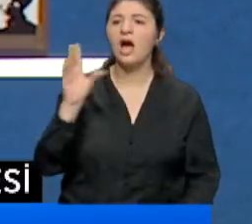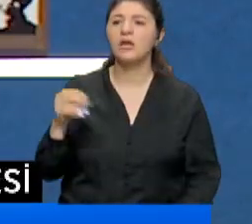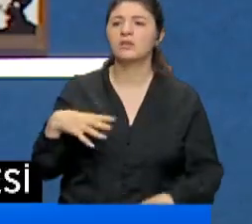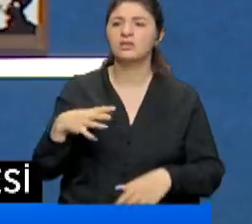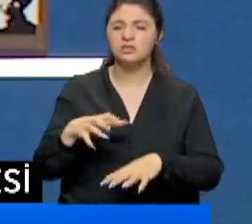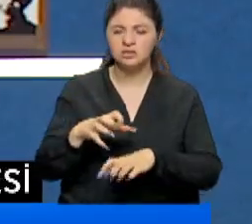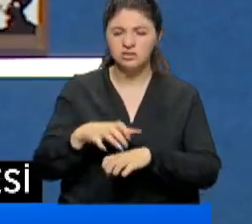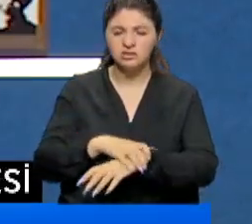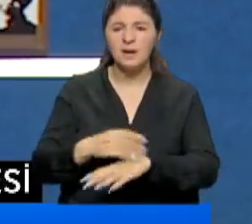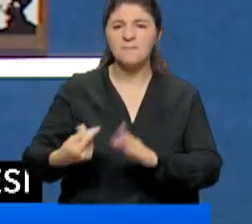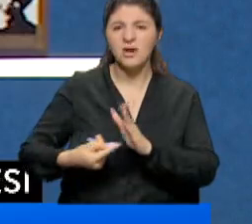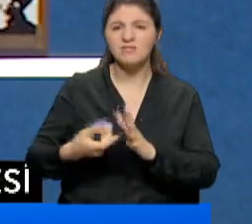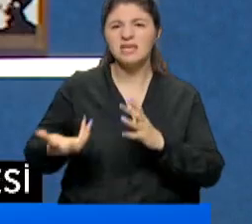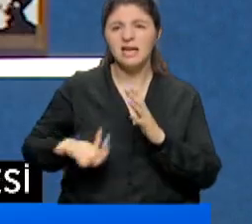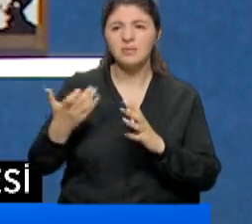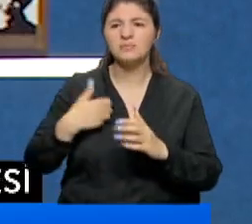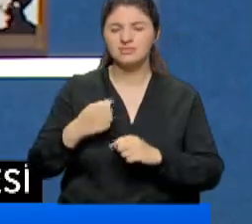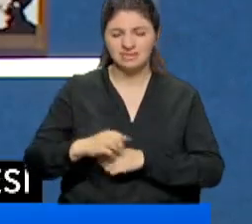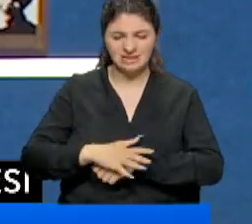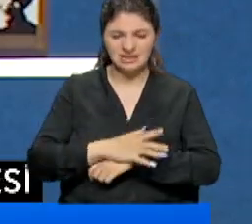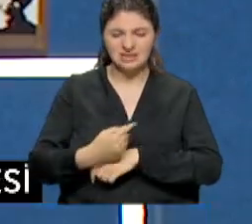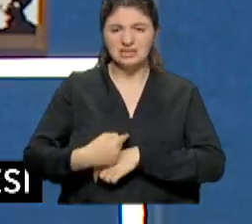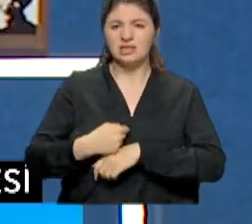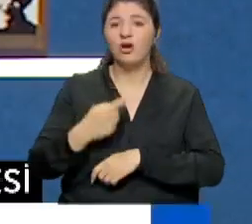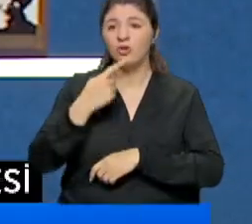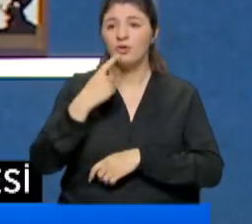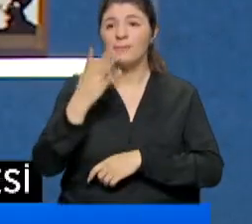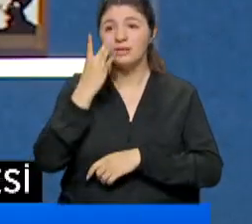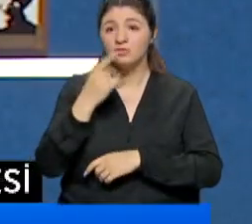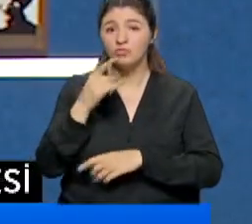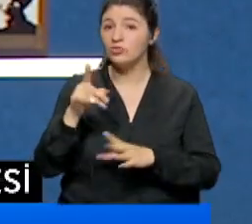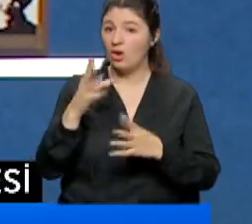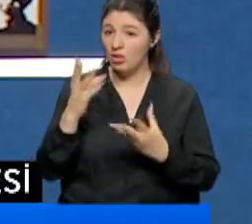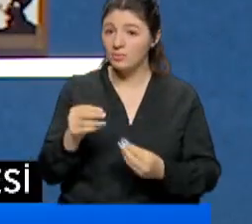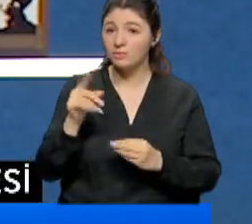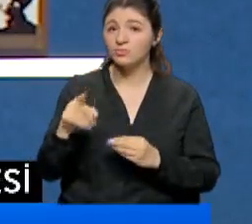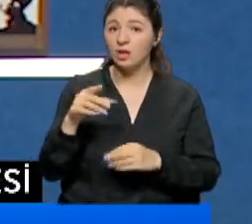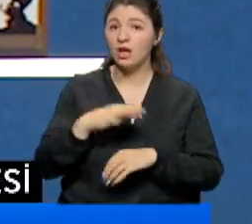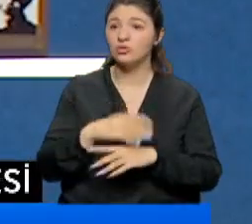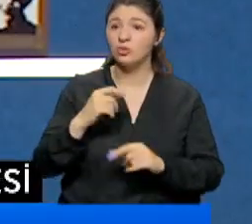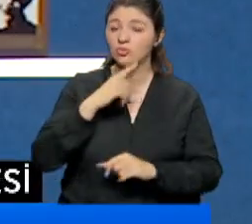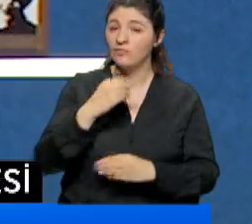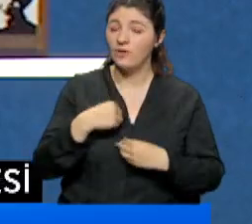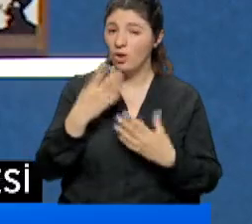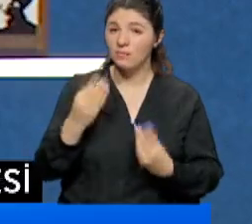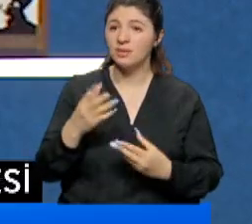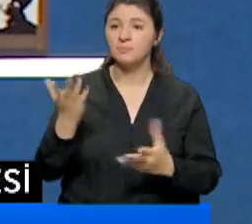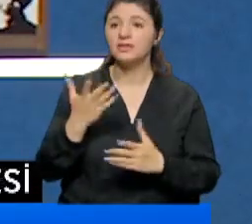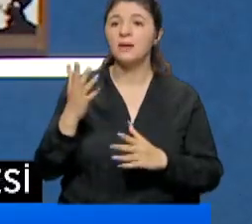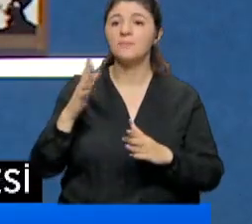türlü uyuşma yanma bakmak gibi bizim duyusal hissel bulgular diyoruz belirtiler diyoruz onlar olabilir Bunlar hastayı çok zorlayabilir